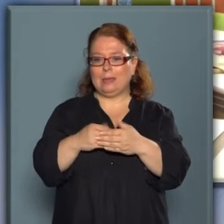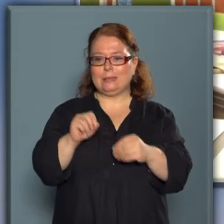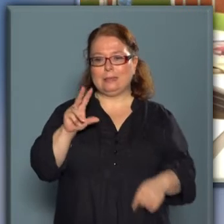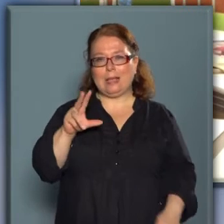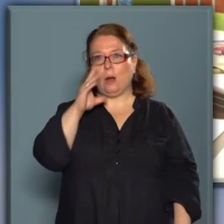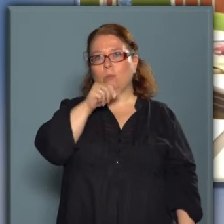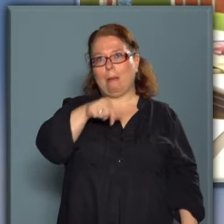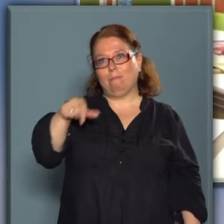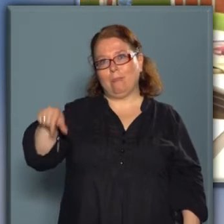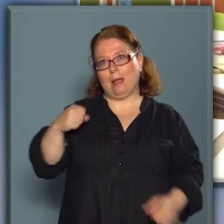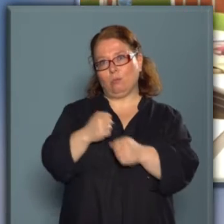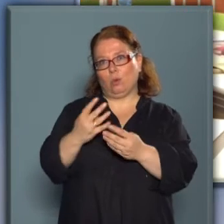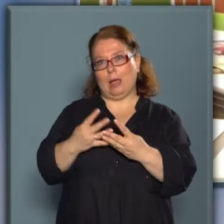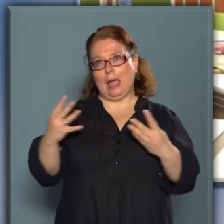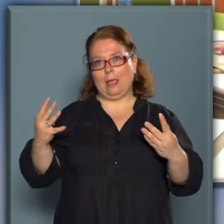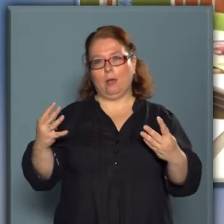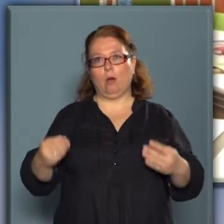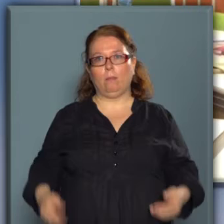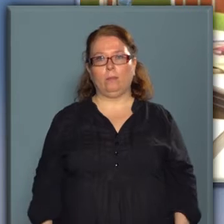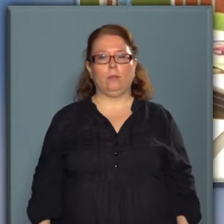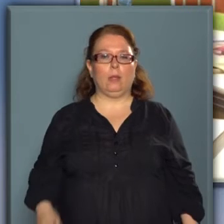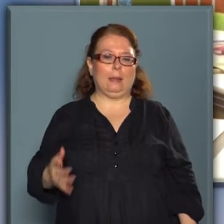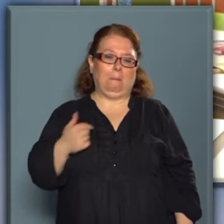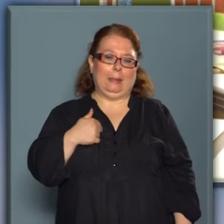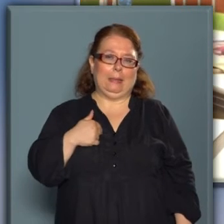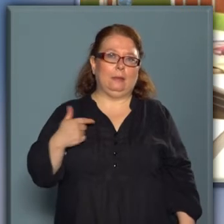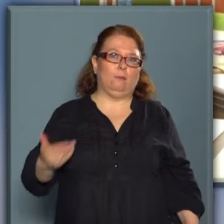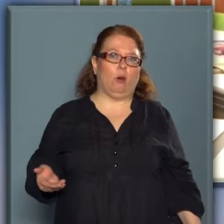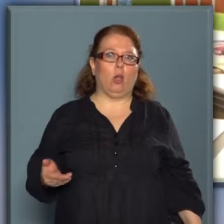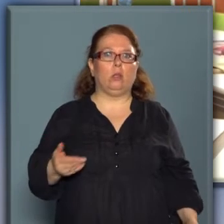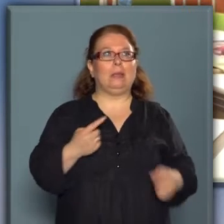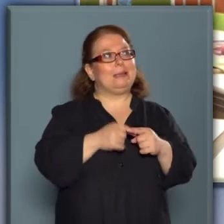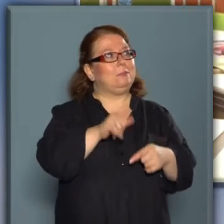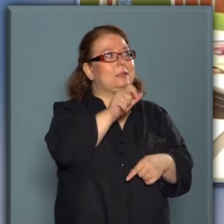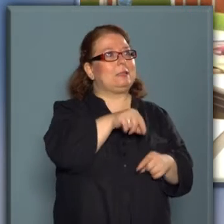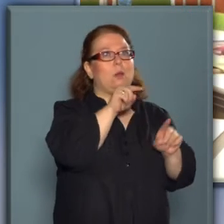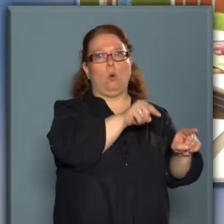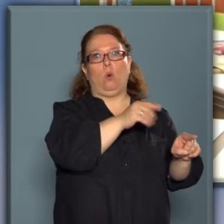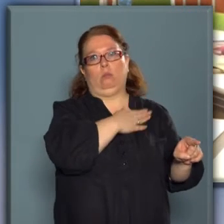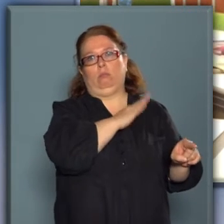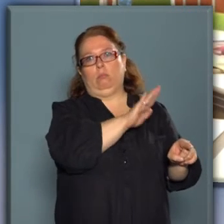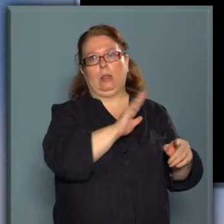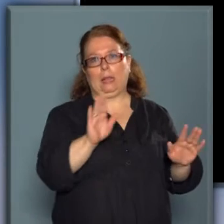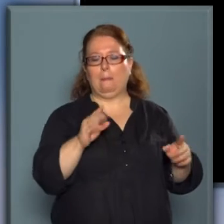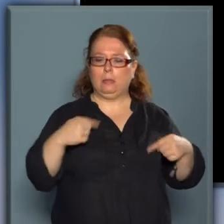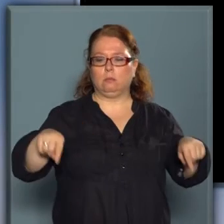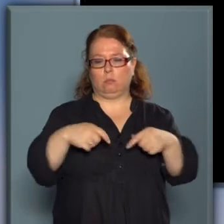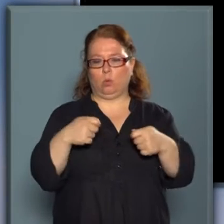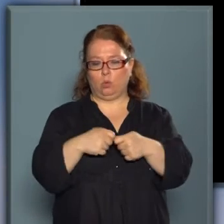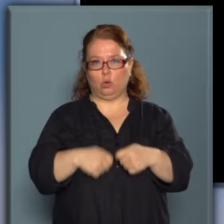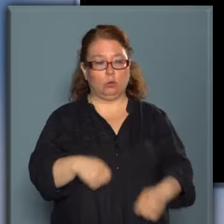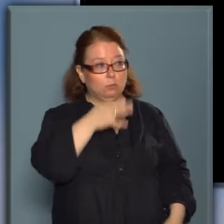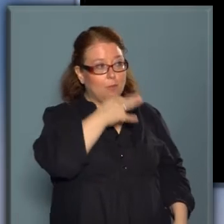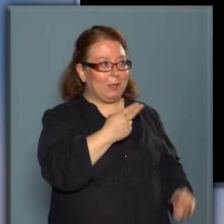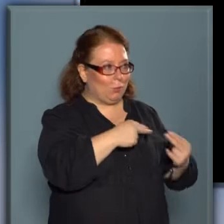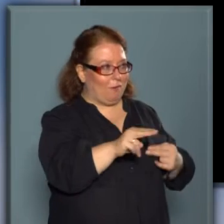a 13 embernek a munkája, ez nem az én vagy a XY-nak az a munkája. És